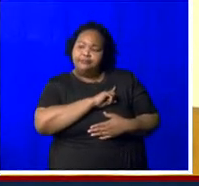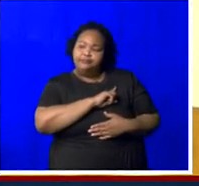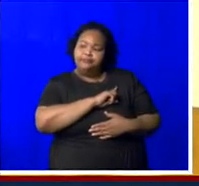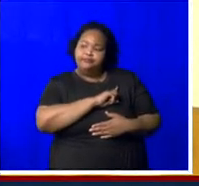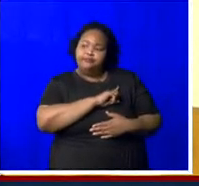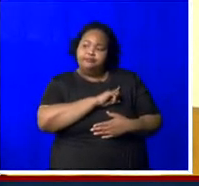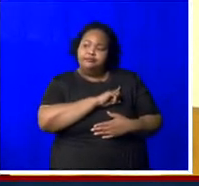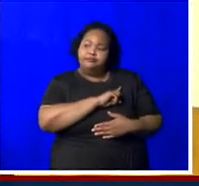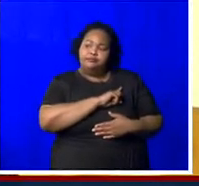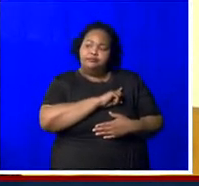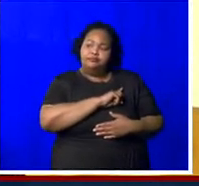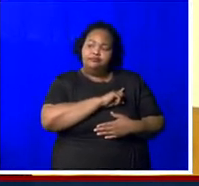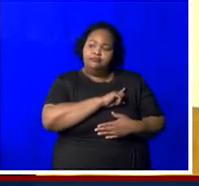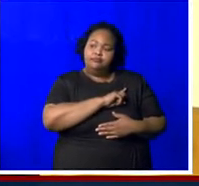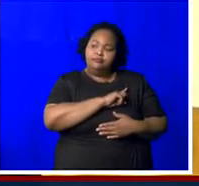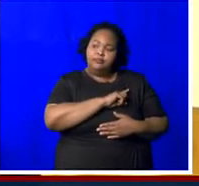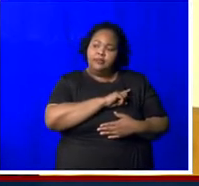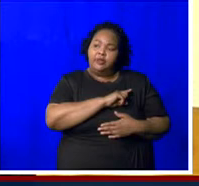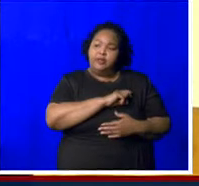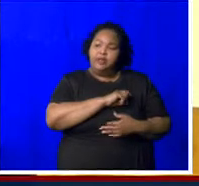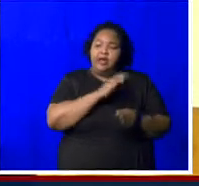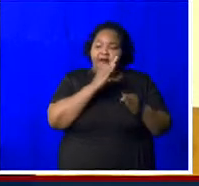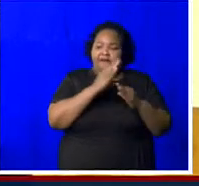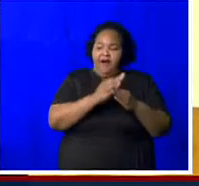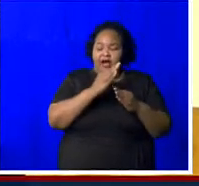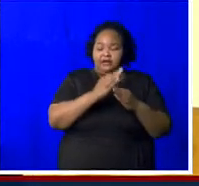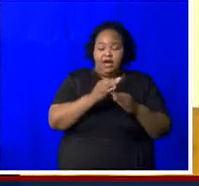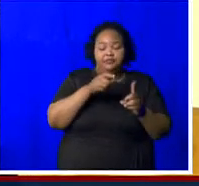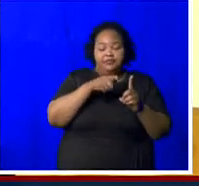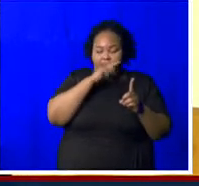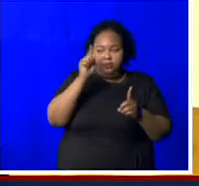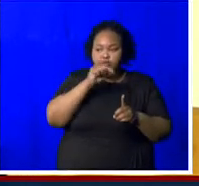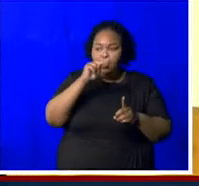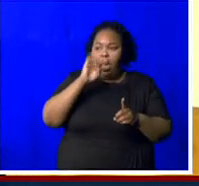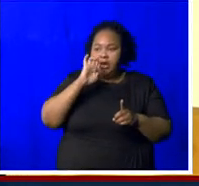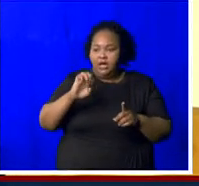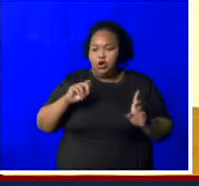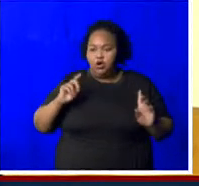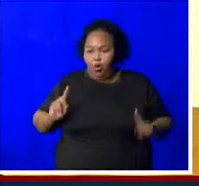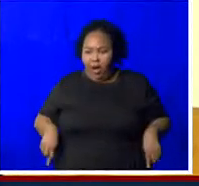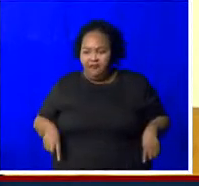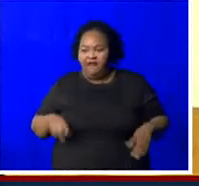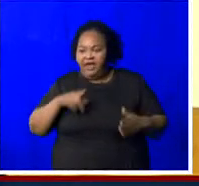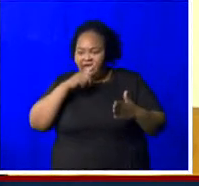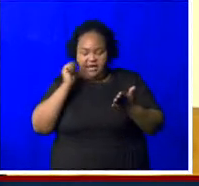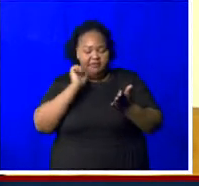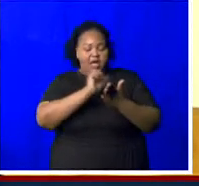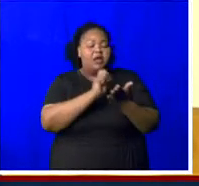babe umufi